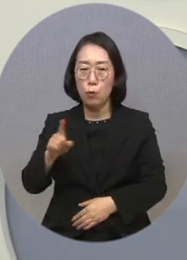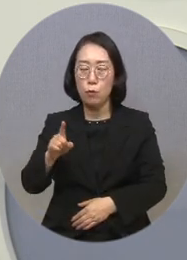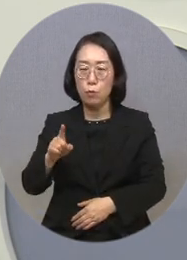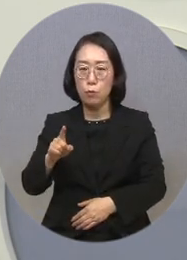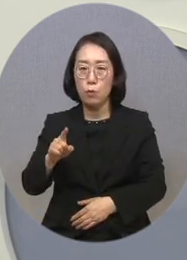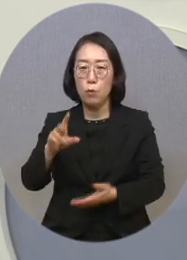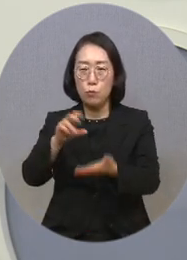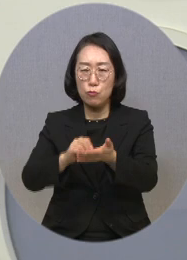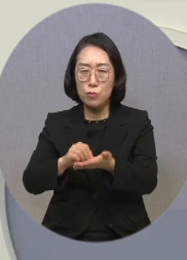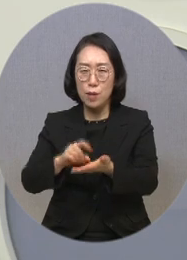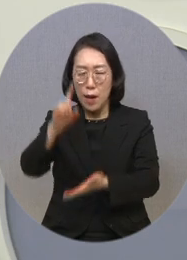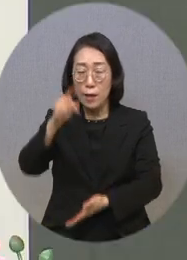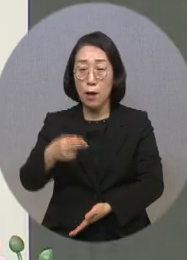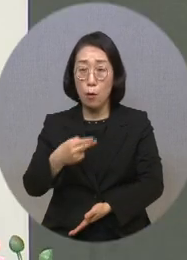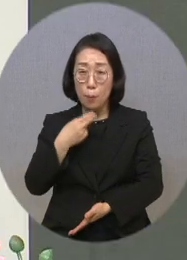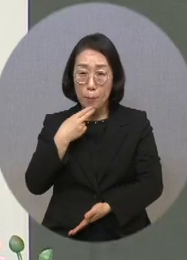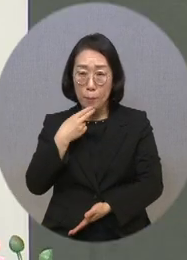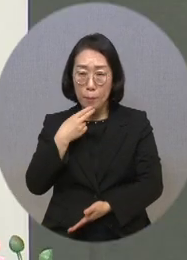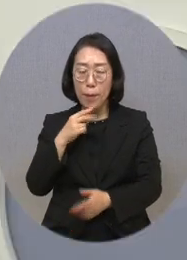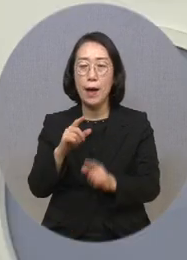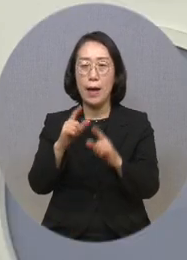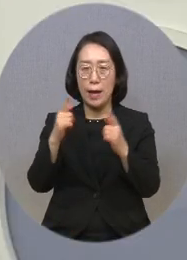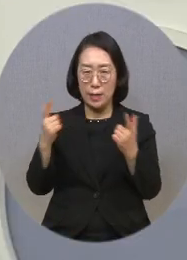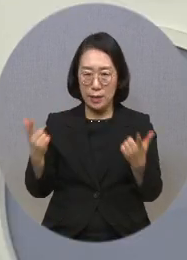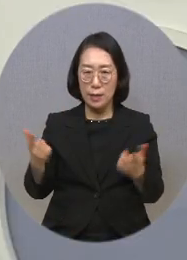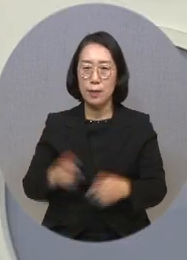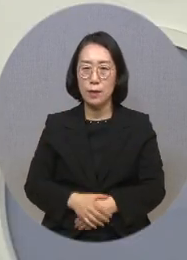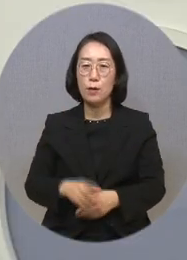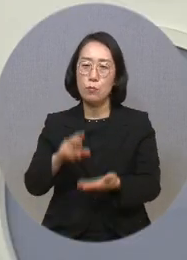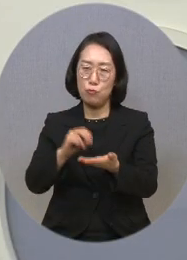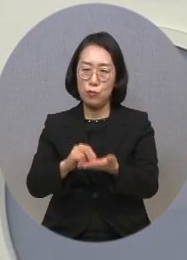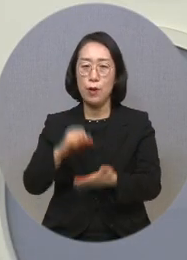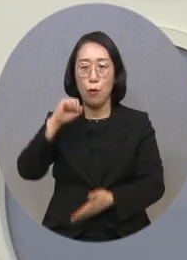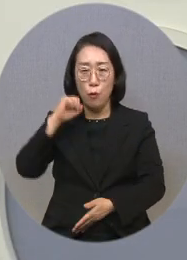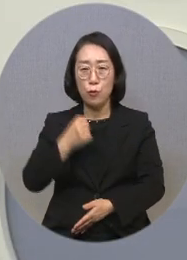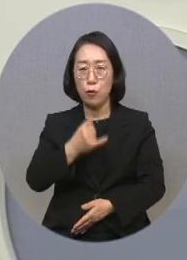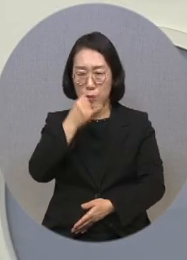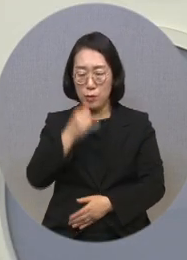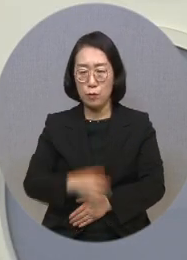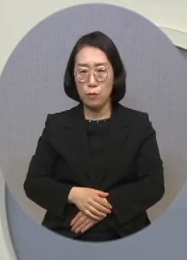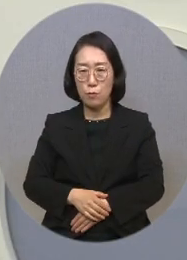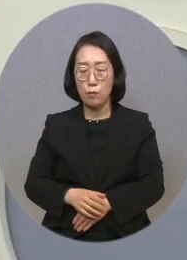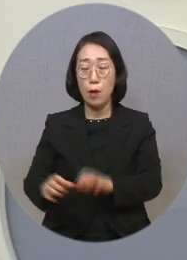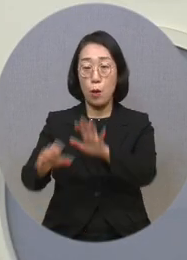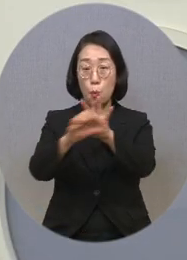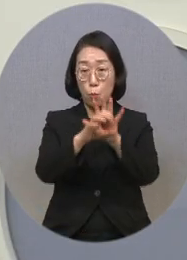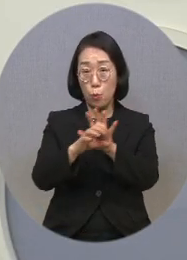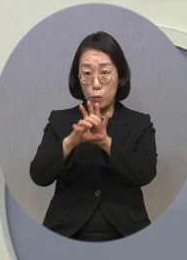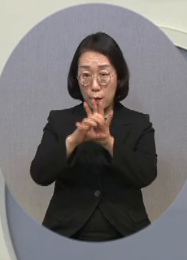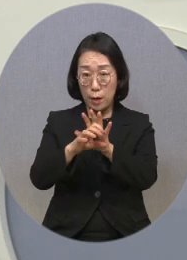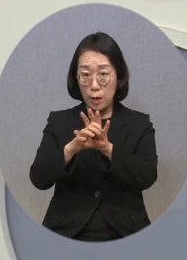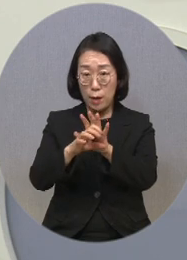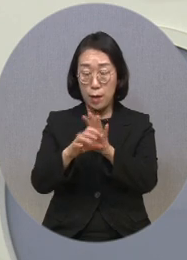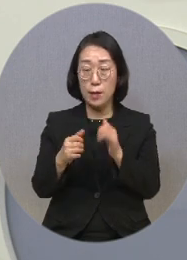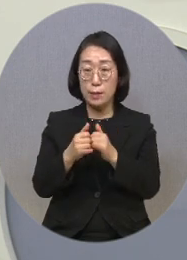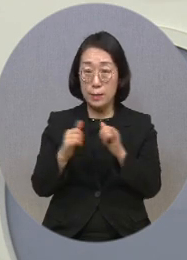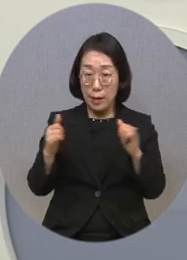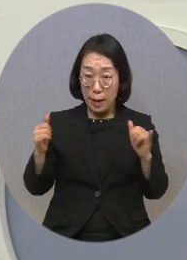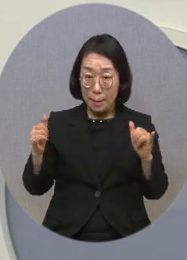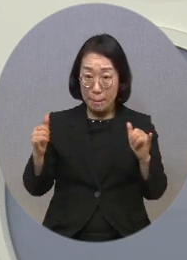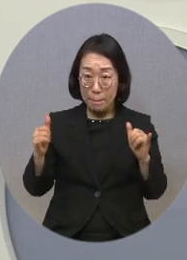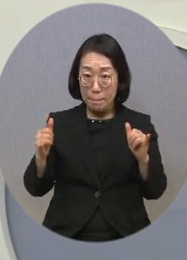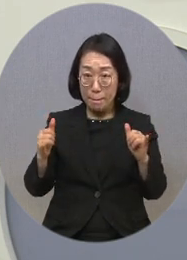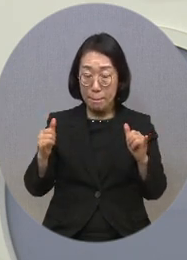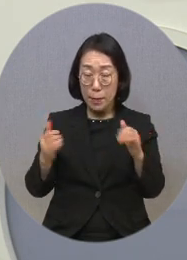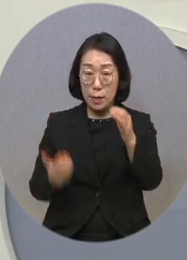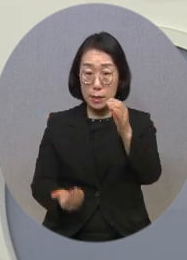전혀 없다고 볼 수는 없다 그랬어요. 그러나 이러한 코로나가 이 우리 인류에게 온 것은